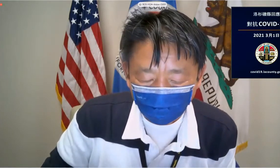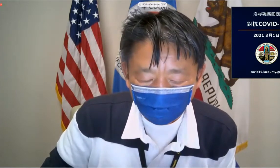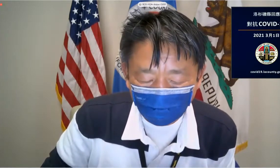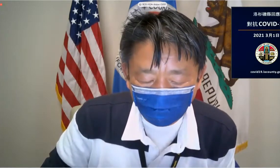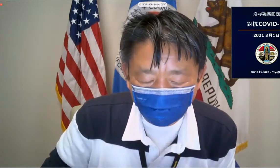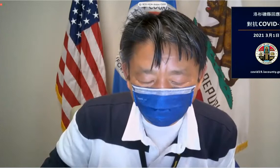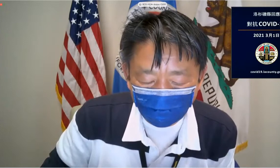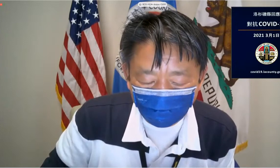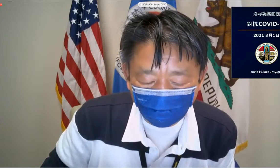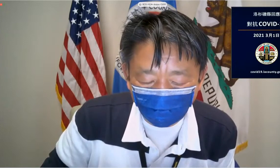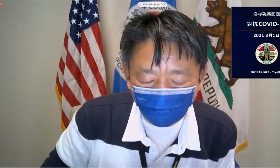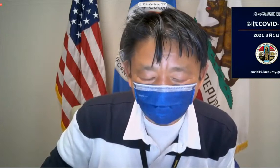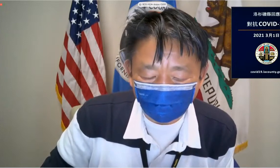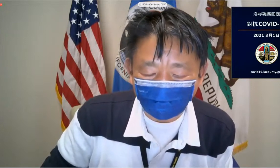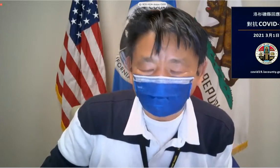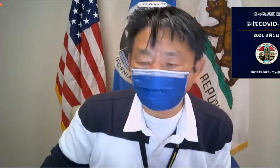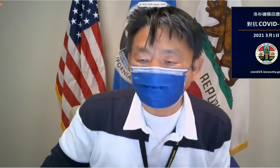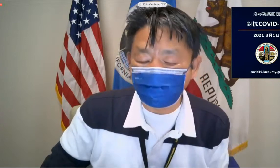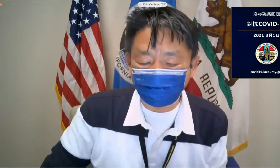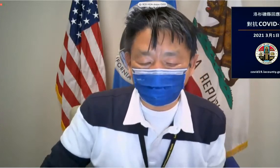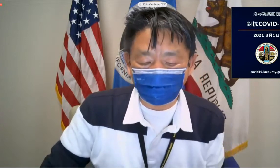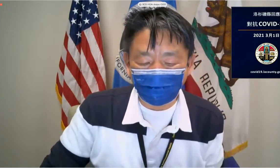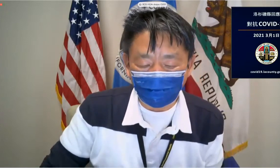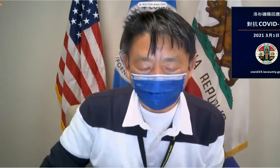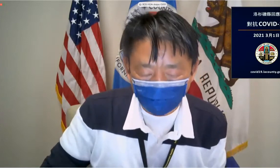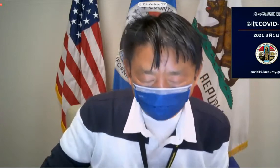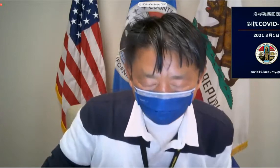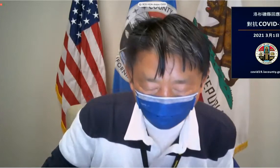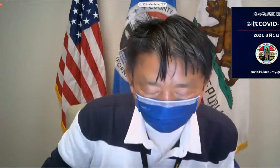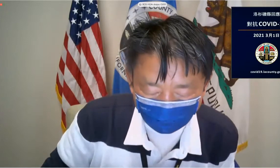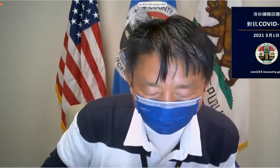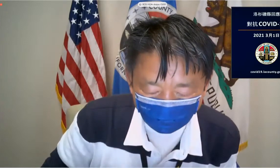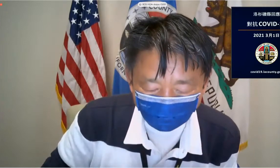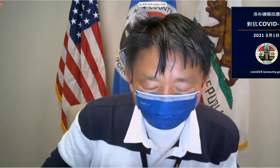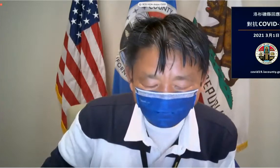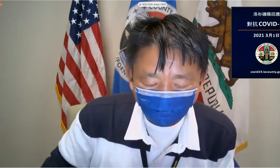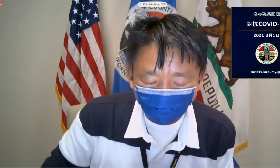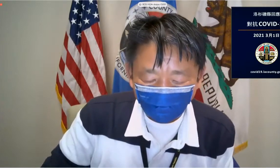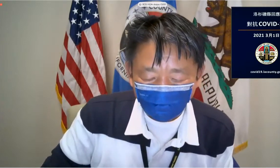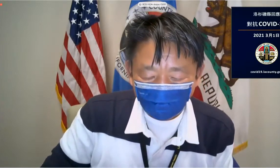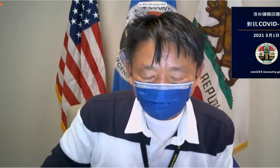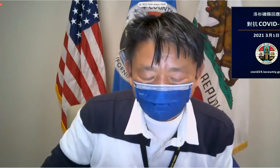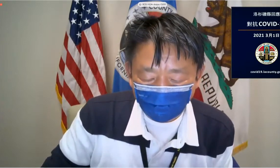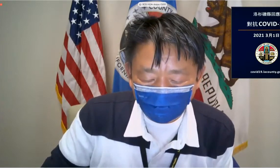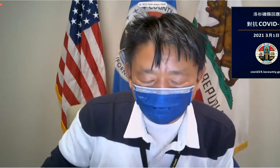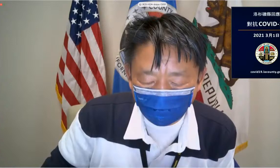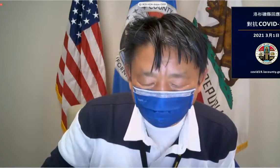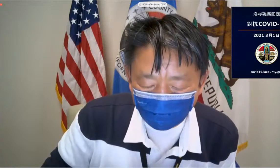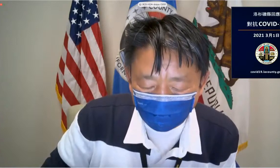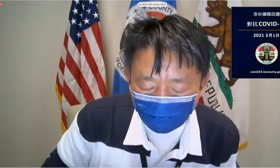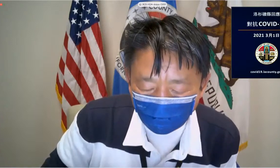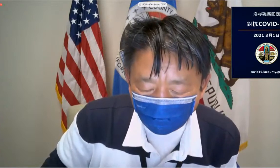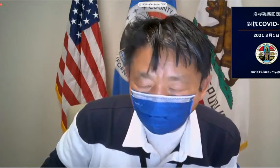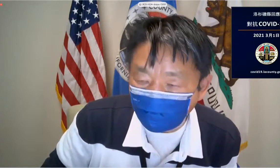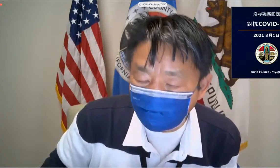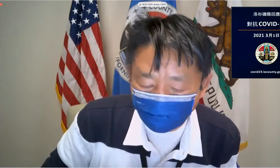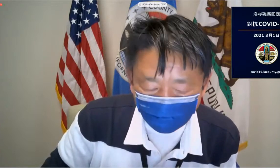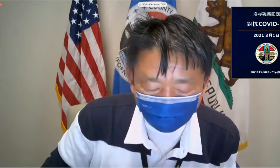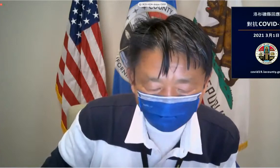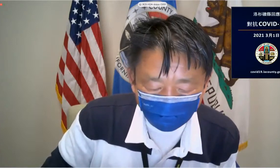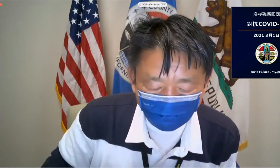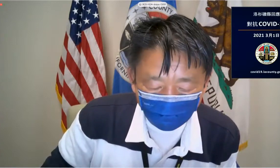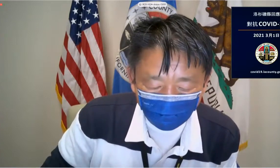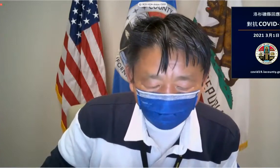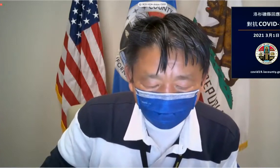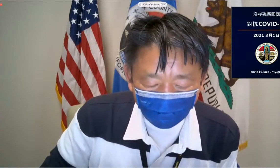雄，更因为新冠疫苗给我们带来了明显的效果。熟练护理中心医护病例趋